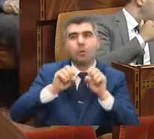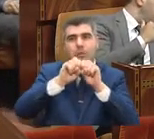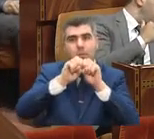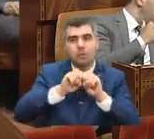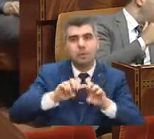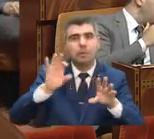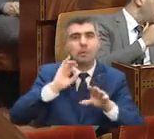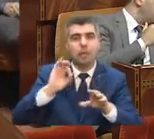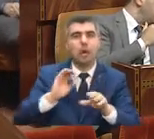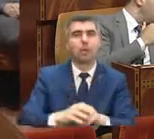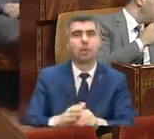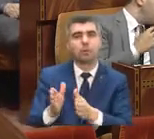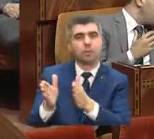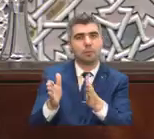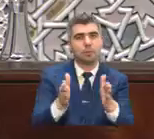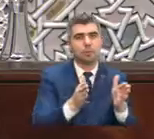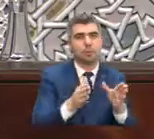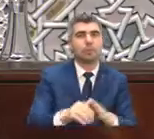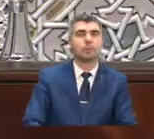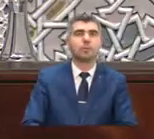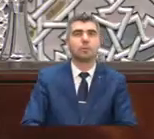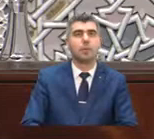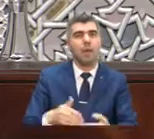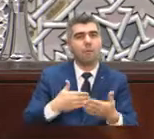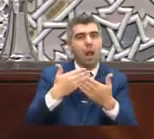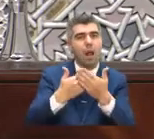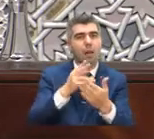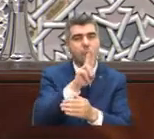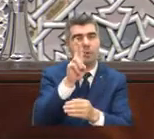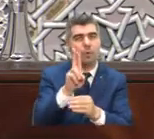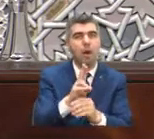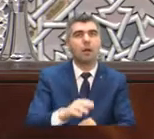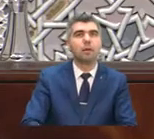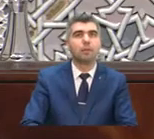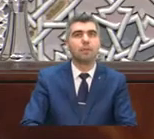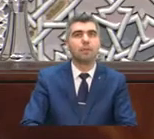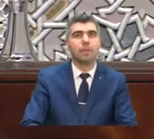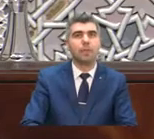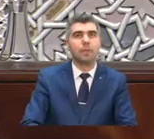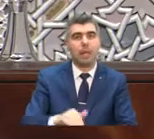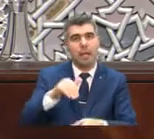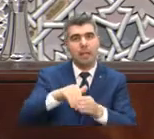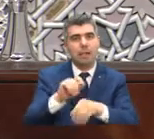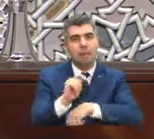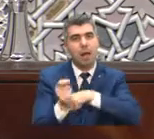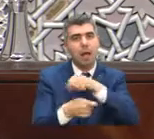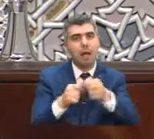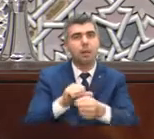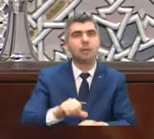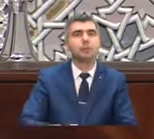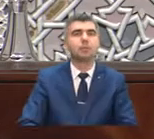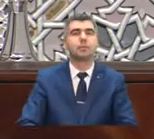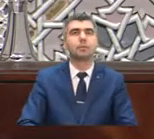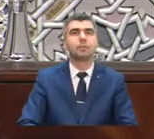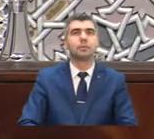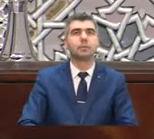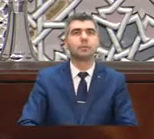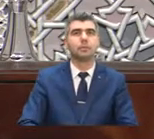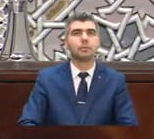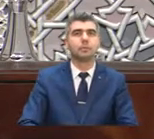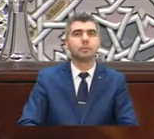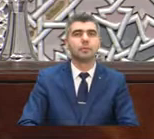المشترك. آخر سؤال في هذا الموضوع من فريق الحركي، فليتفضل أحد السادة النواب المحترم.